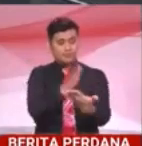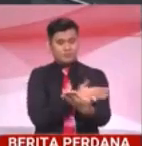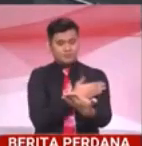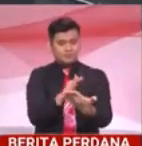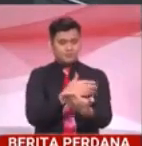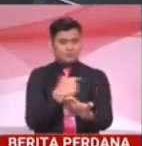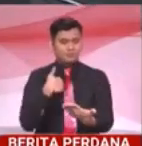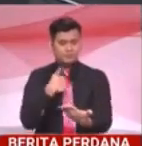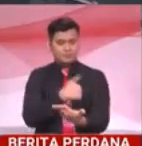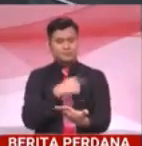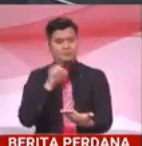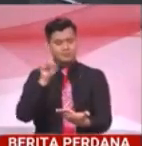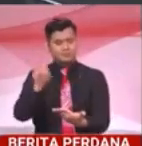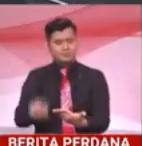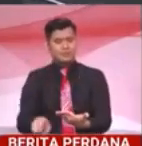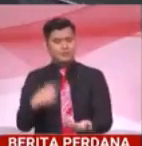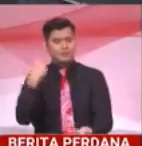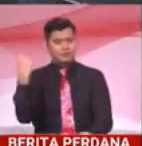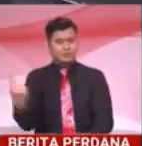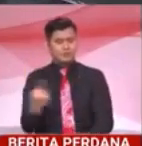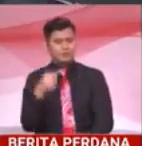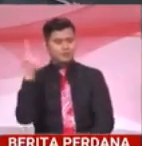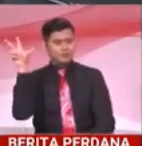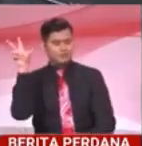menjadi malah segar